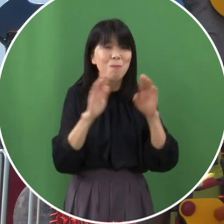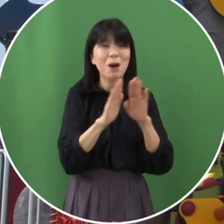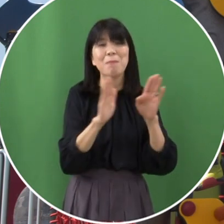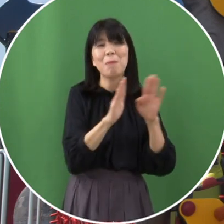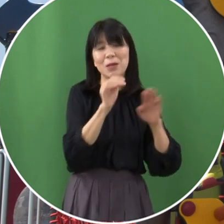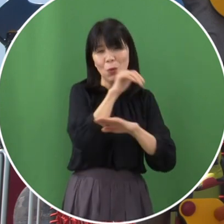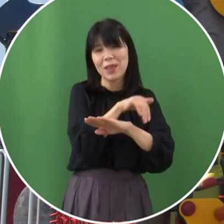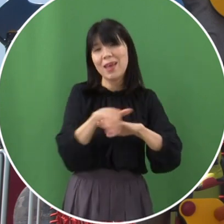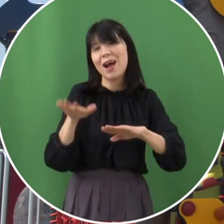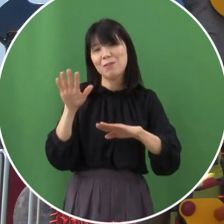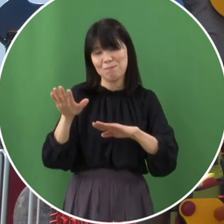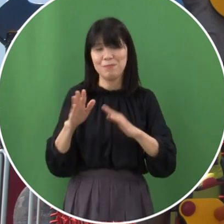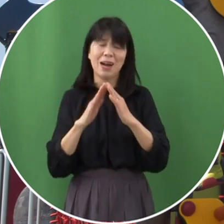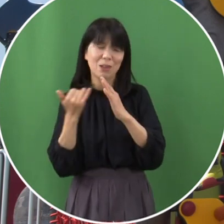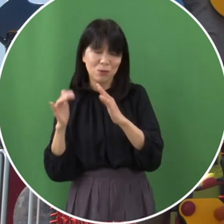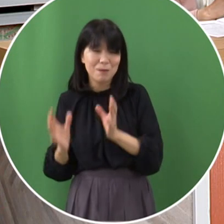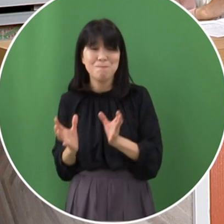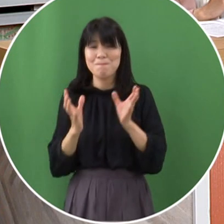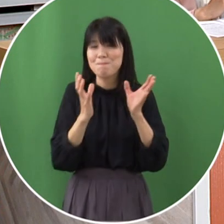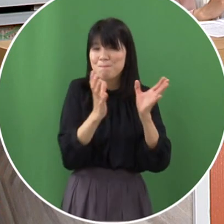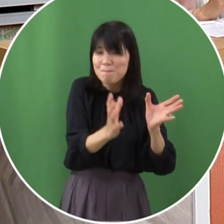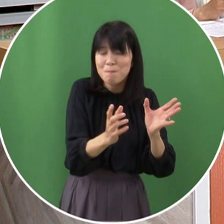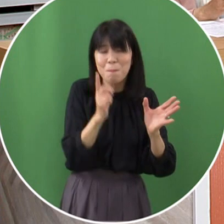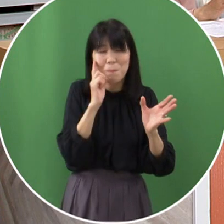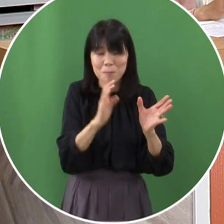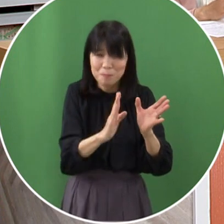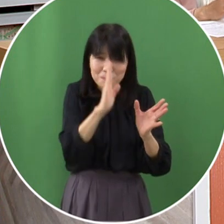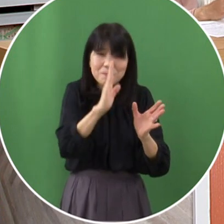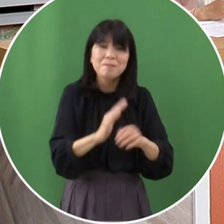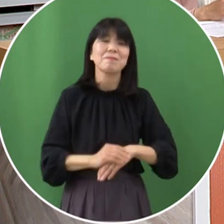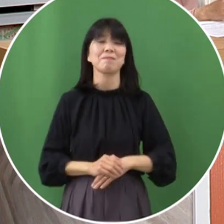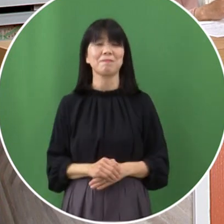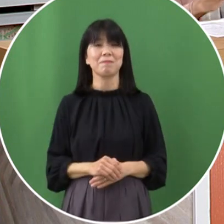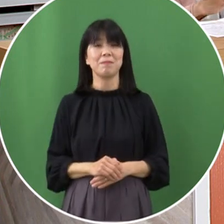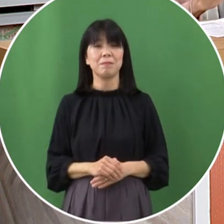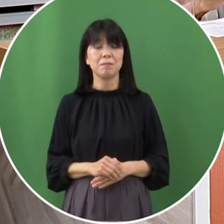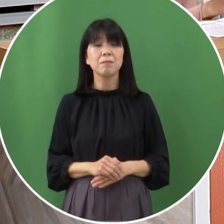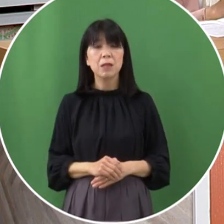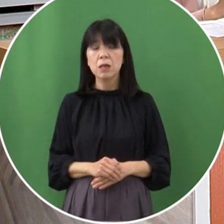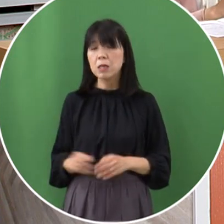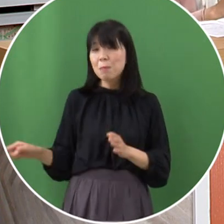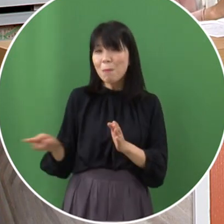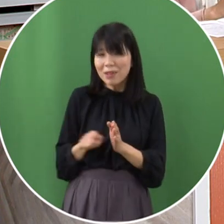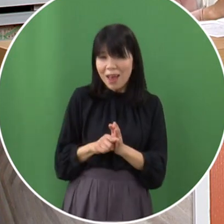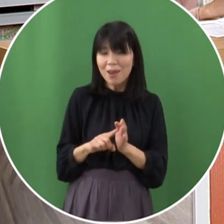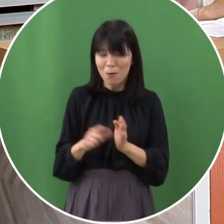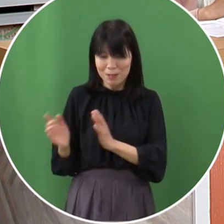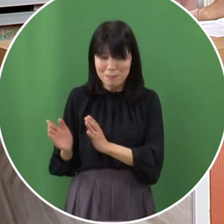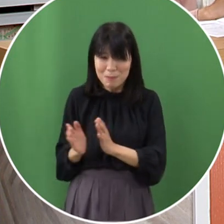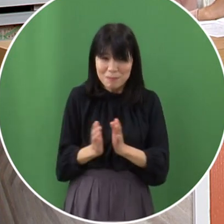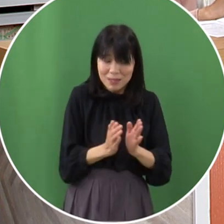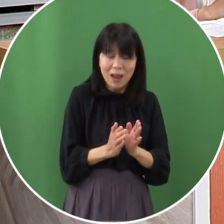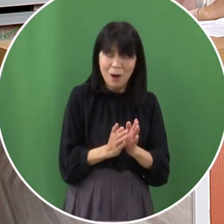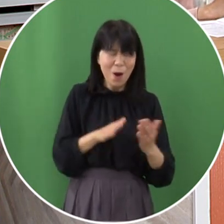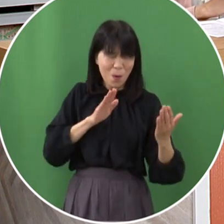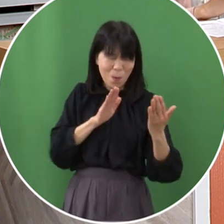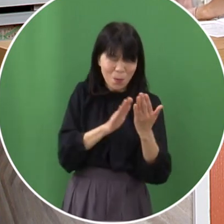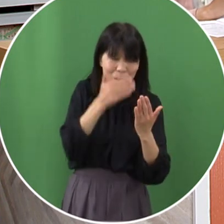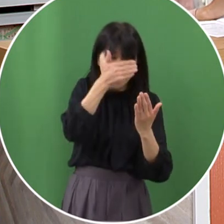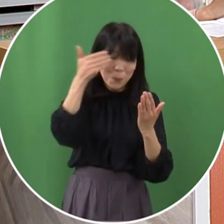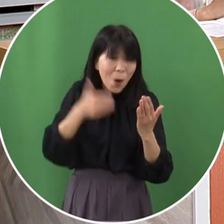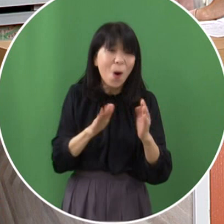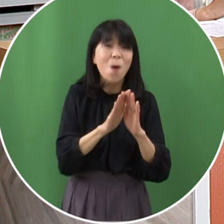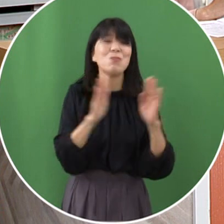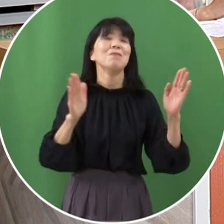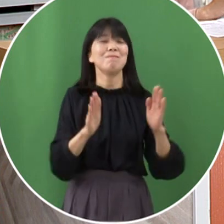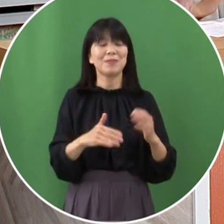足を運んでいただけたらと思います。 これまで整備が進められていましたが、いよいよオープンということで楽しみですね。また豊